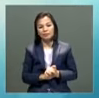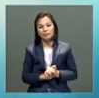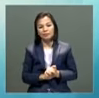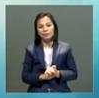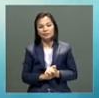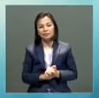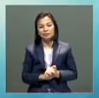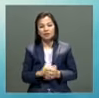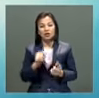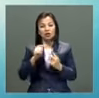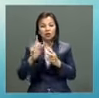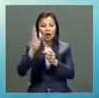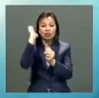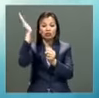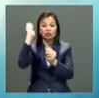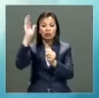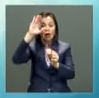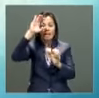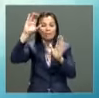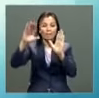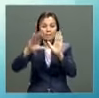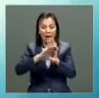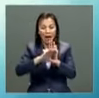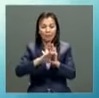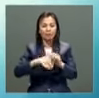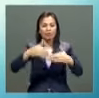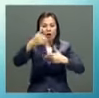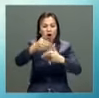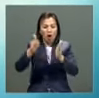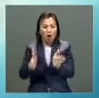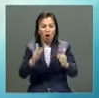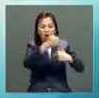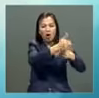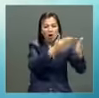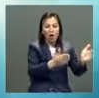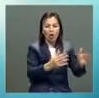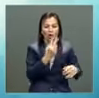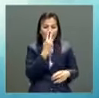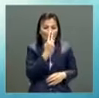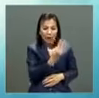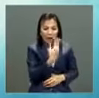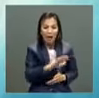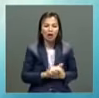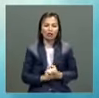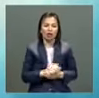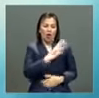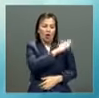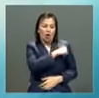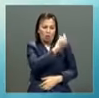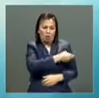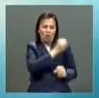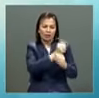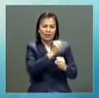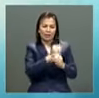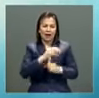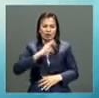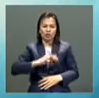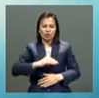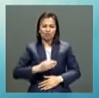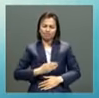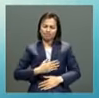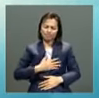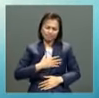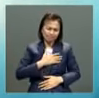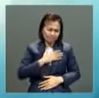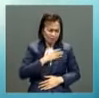างผ่านเทเลคอนเฟรนซ์นะถ่ายรูปมาแล้วก็อยู่คนละห้องท่านนายกก็บอกซาบซึ้งใจมากกับบุคลากรทางการแพทย์ของทางศิริราชพยาบาล